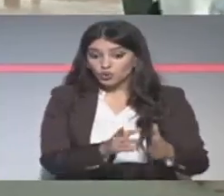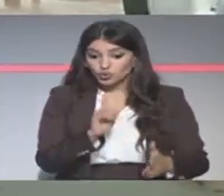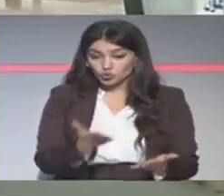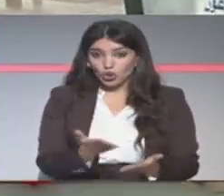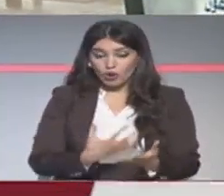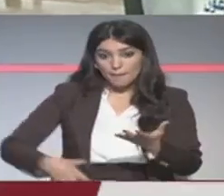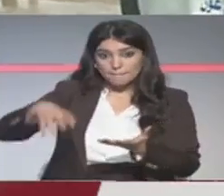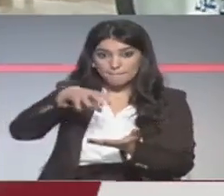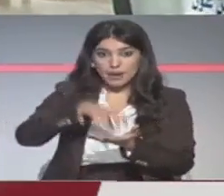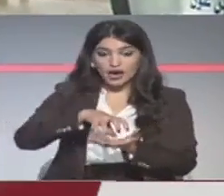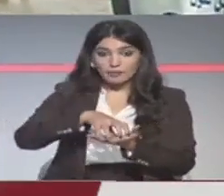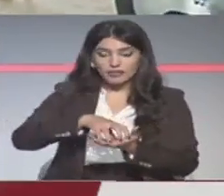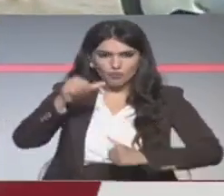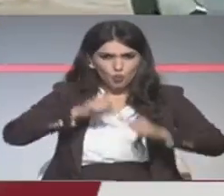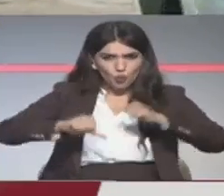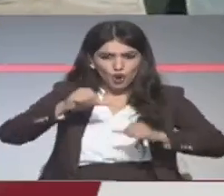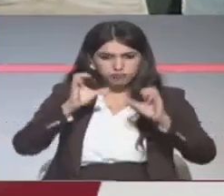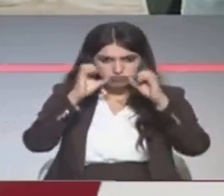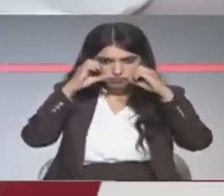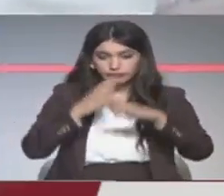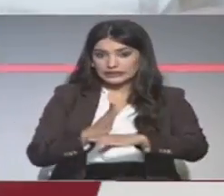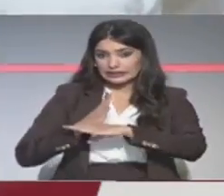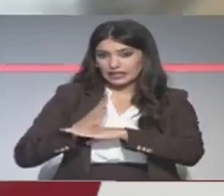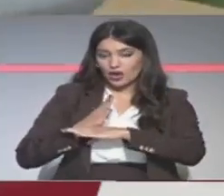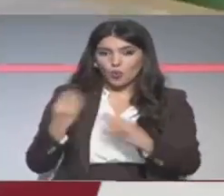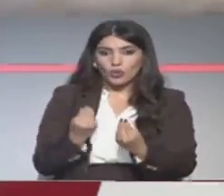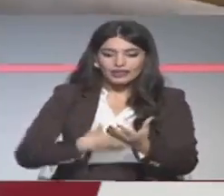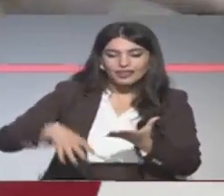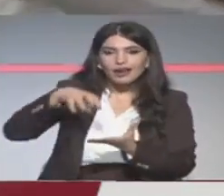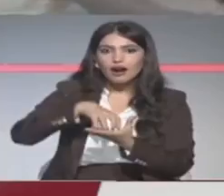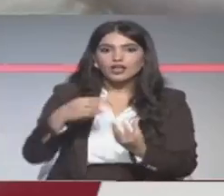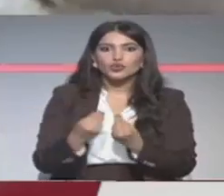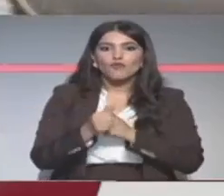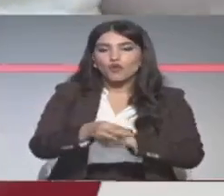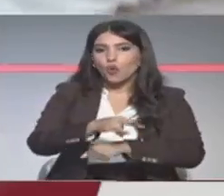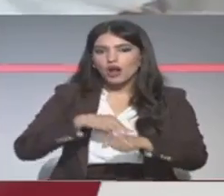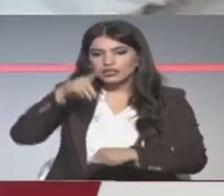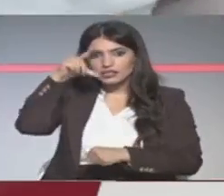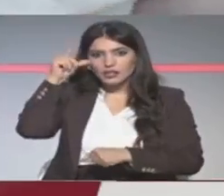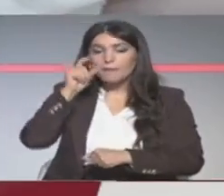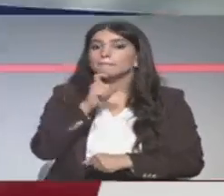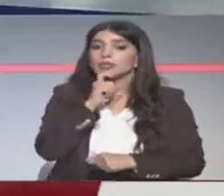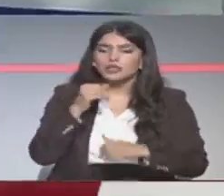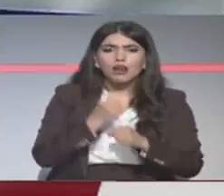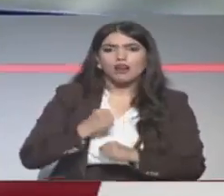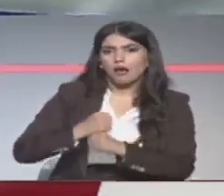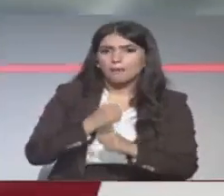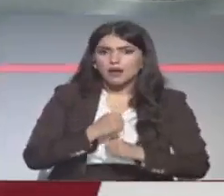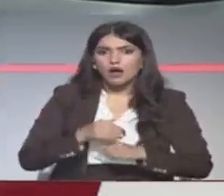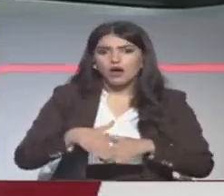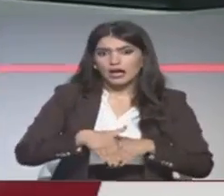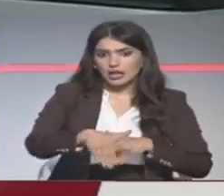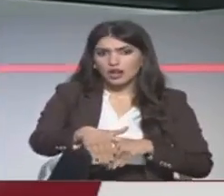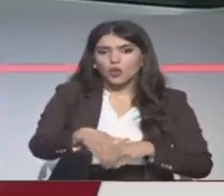فيه المخبر العسكري لتحاليل تقصي فيروس كورونا إلى ولاية سيدي بوزيد، ما زال العمل متواصلا في الوحدة المخصصة